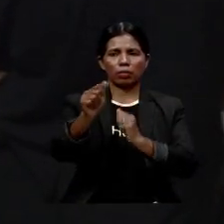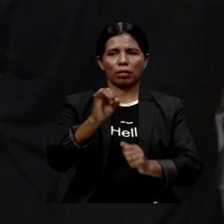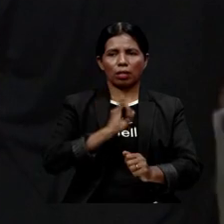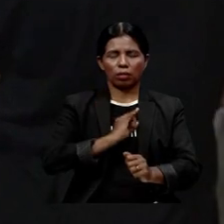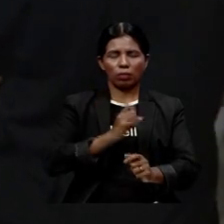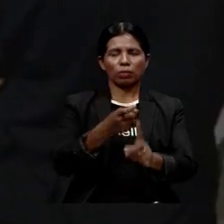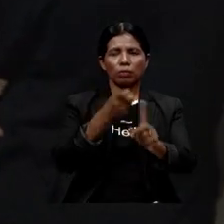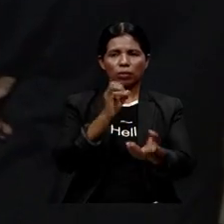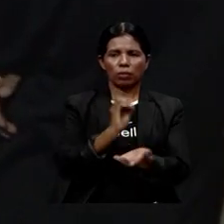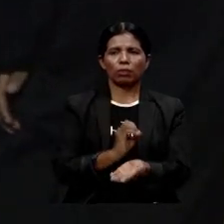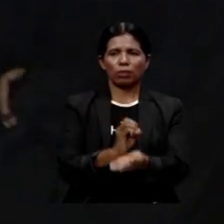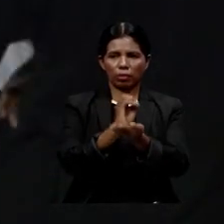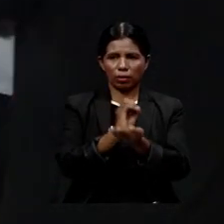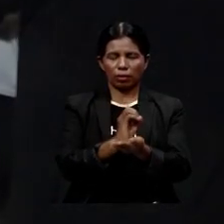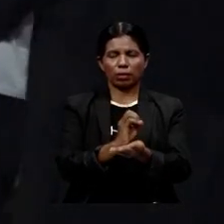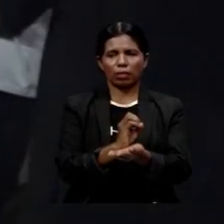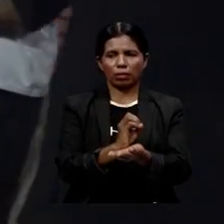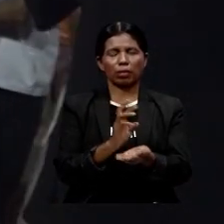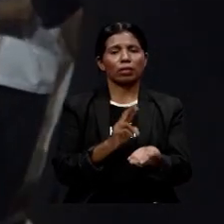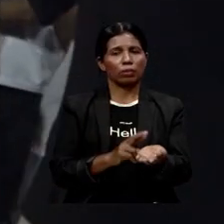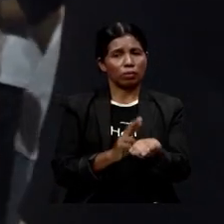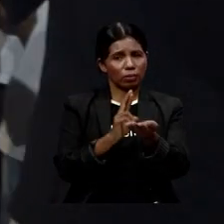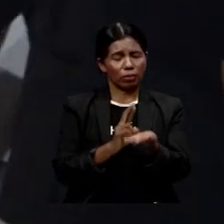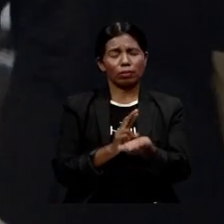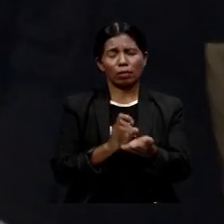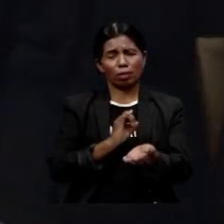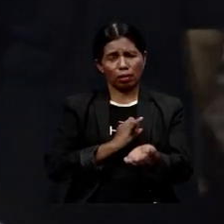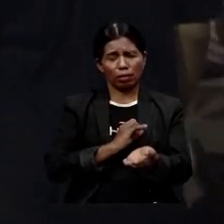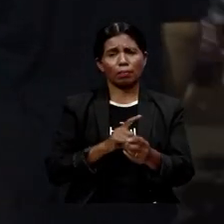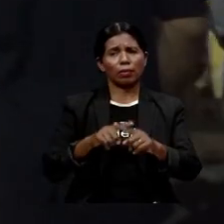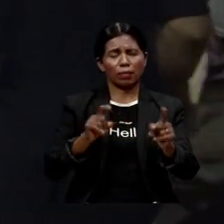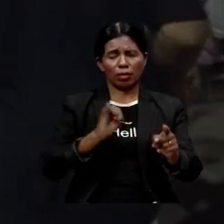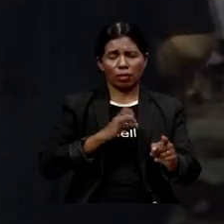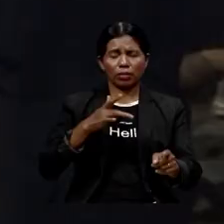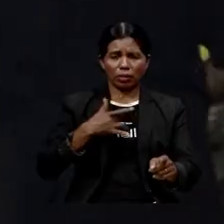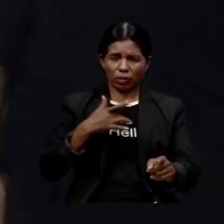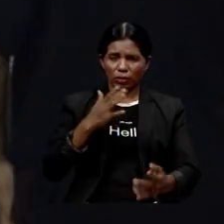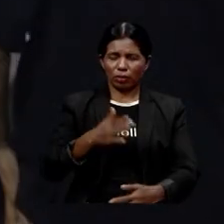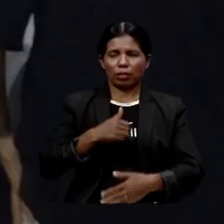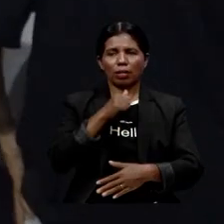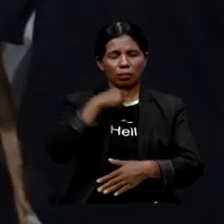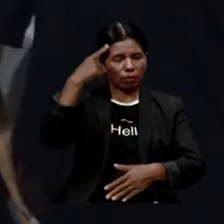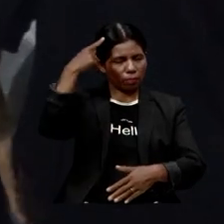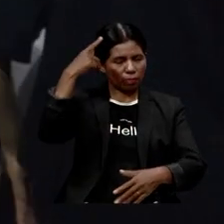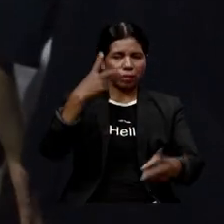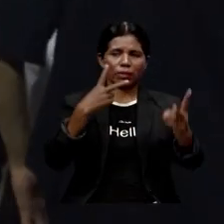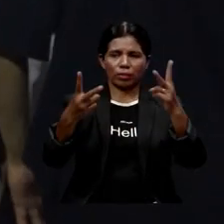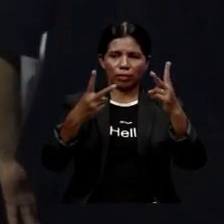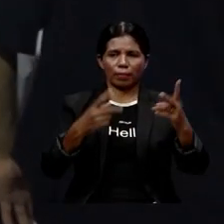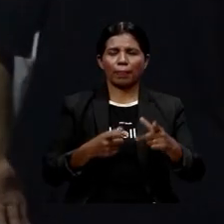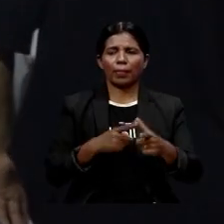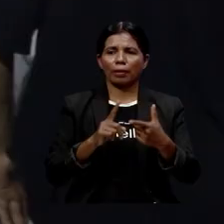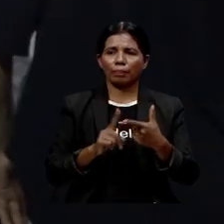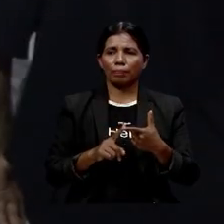husirayo sinti dok tev teves mai be hau satisfas ho amu papa nya visita